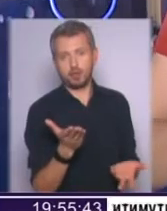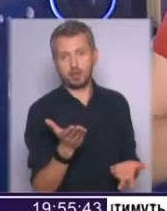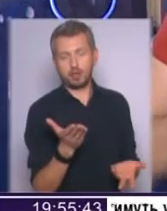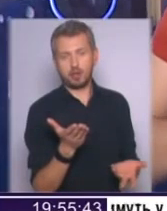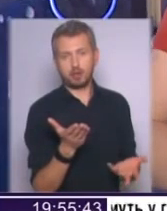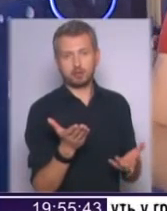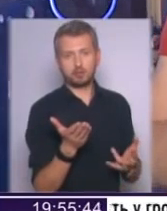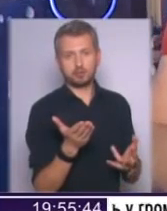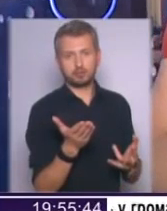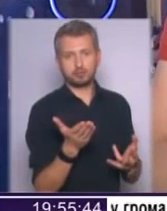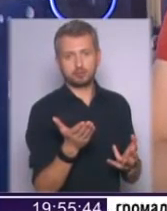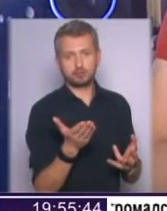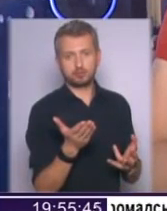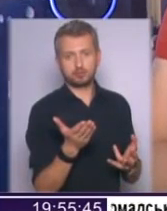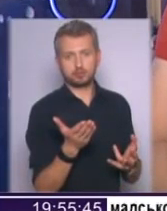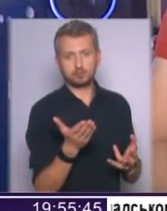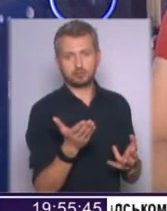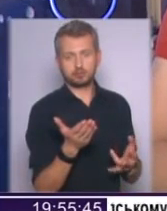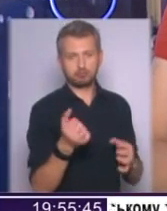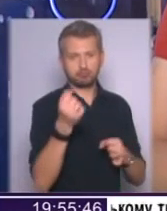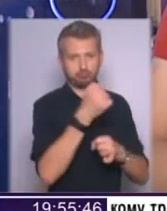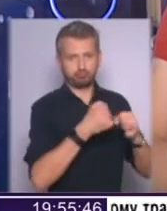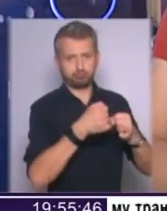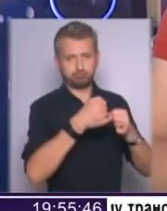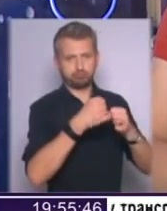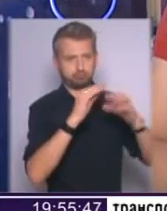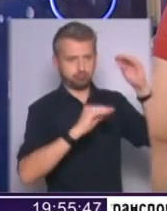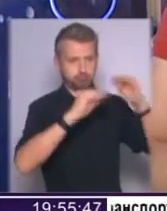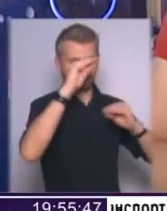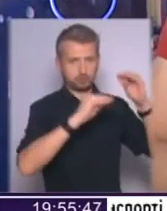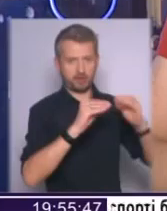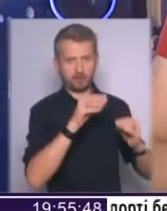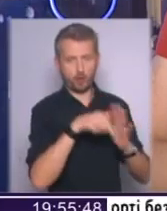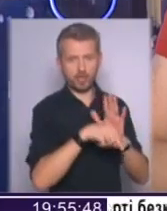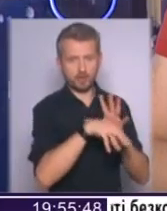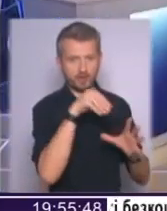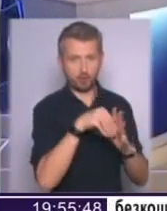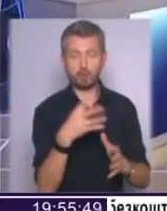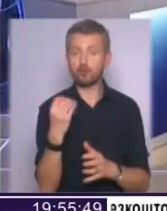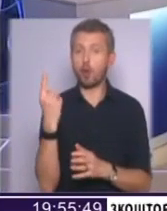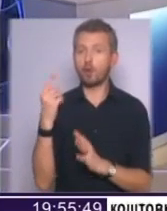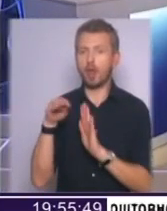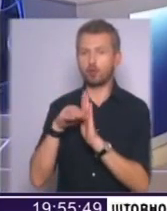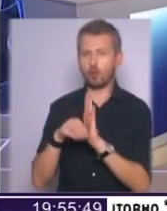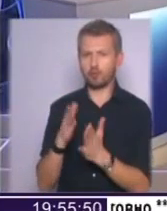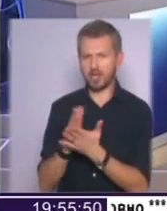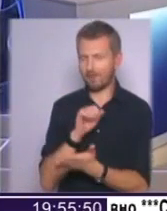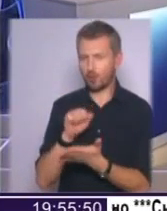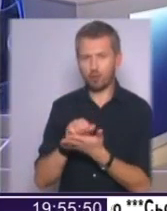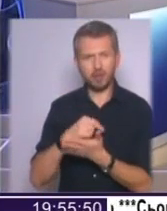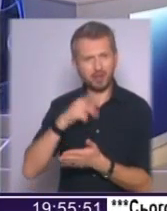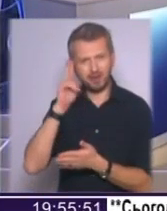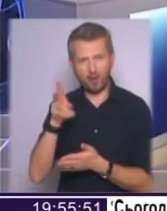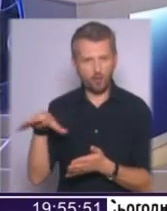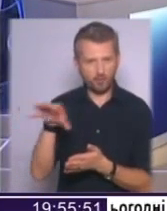ранжування в контексті самих виборів. Да? Я думаю, що це насправді було б добре. Ще одна норма, яка є у цих документах, не знаю, чи у всіх,